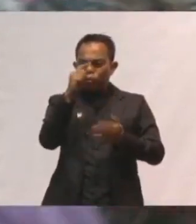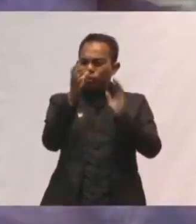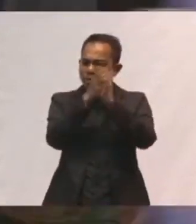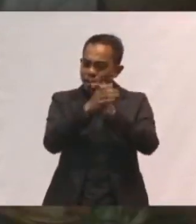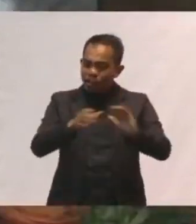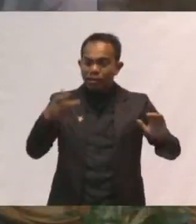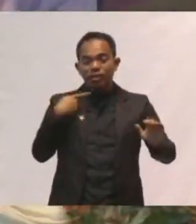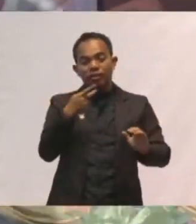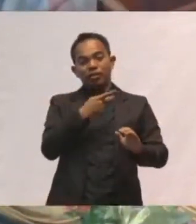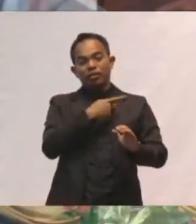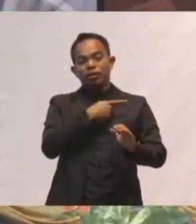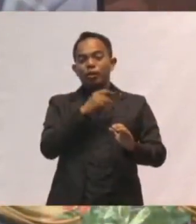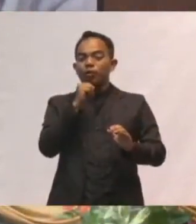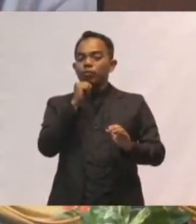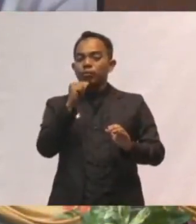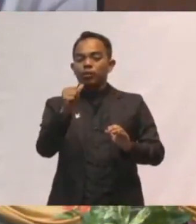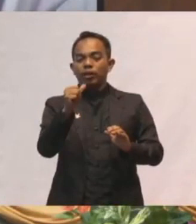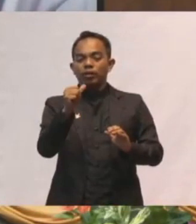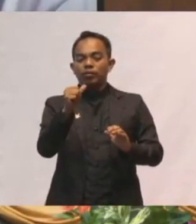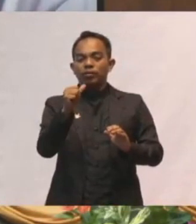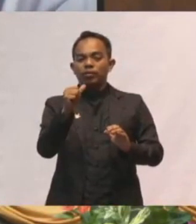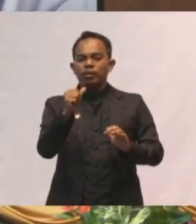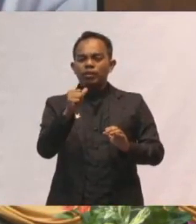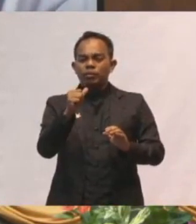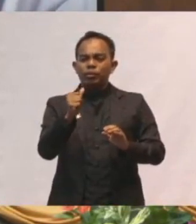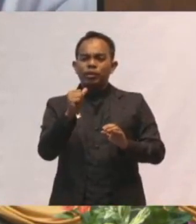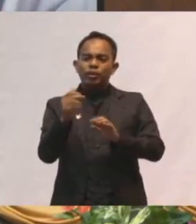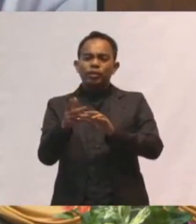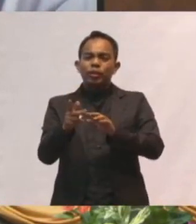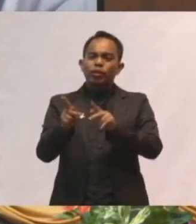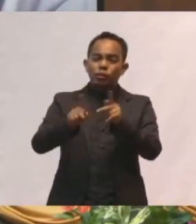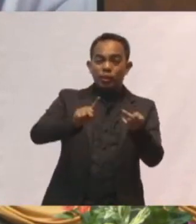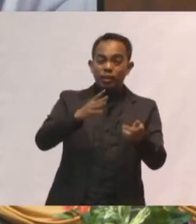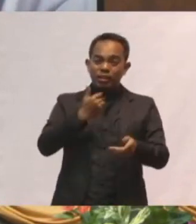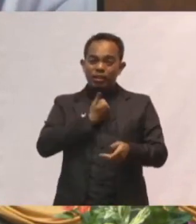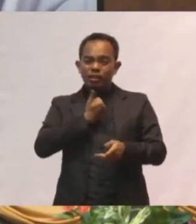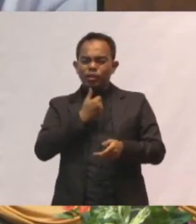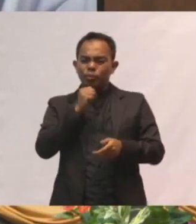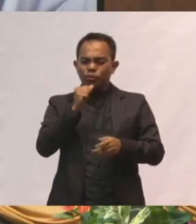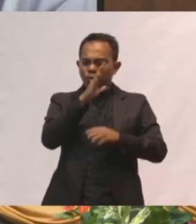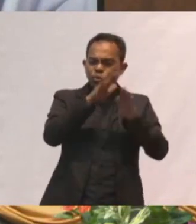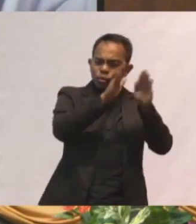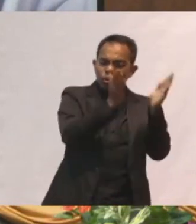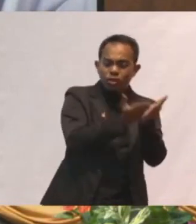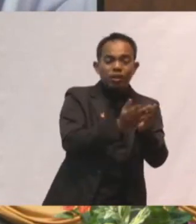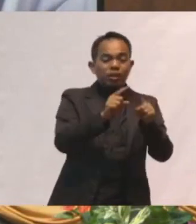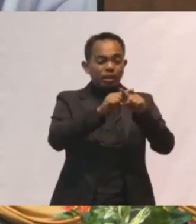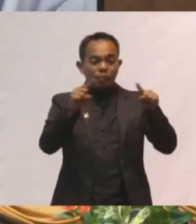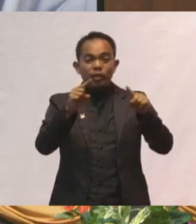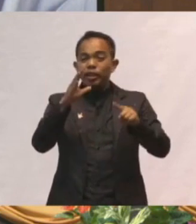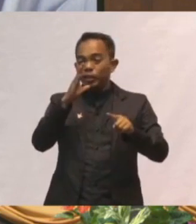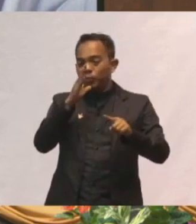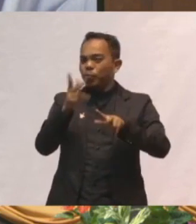kita ini, bukan dia berkorban dirinya untuk dunia ini. Bahkan dia